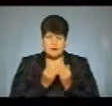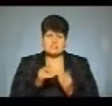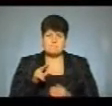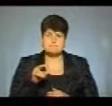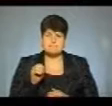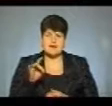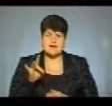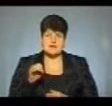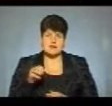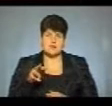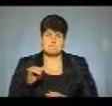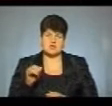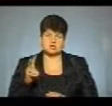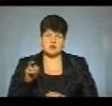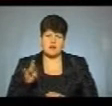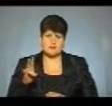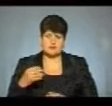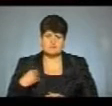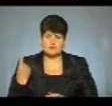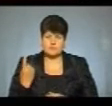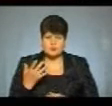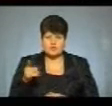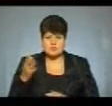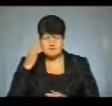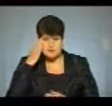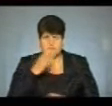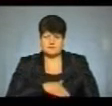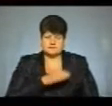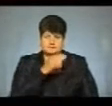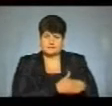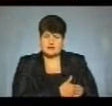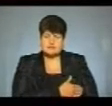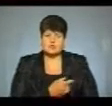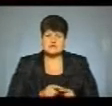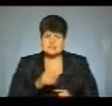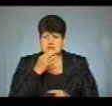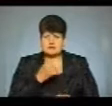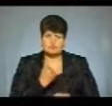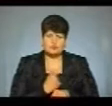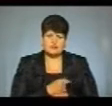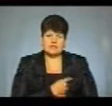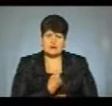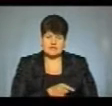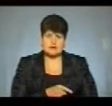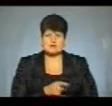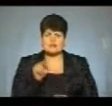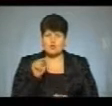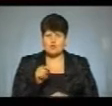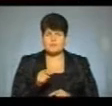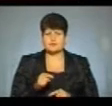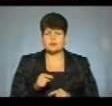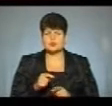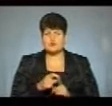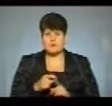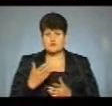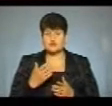районної лікарні Львівської області. У нього забій голови і підвищений тиск. Про це розповів головний лікар цього закладу Богдан Лівий. З його словами, якщо завтра